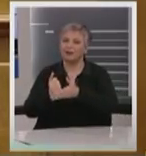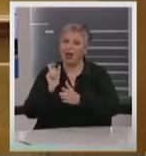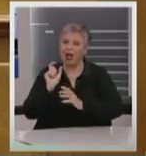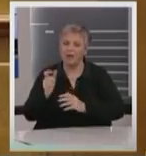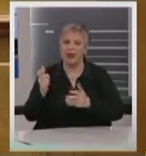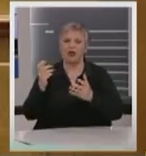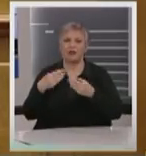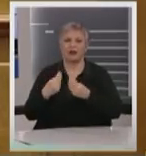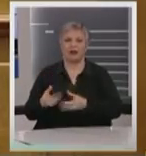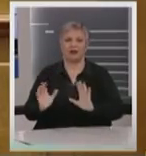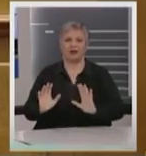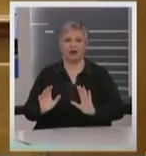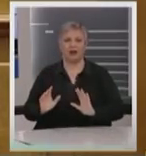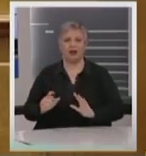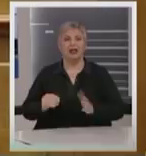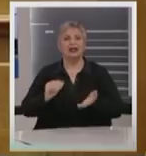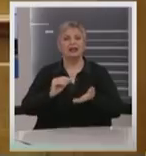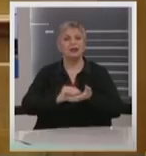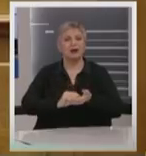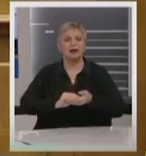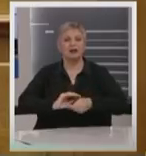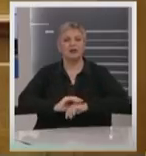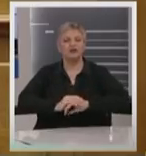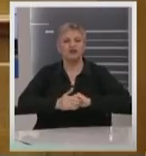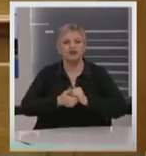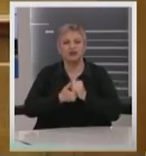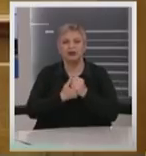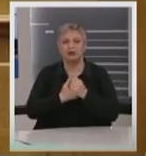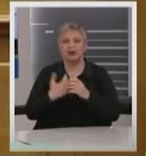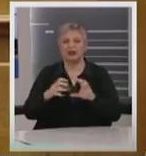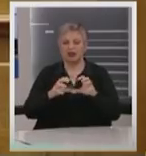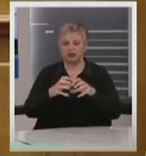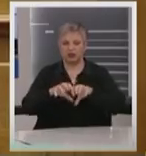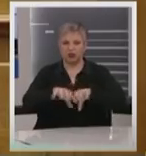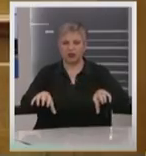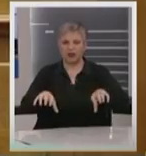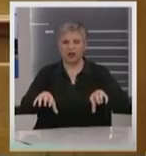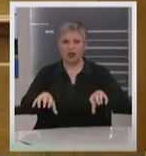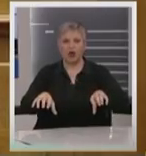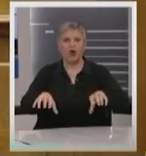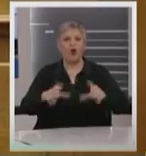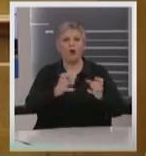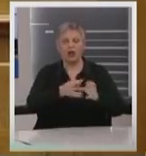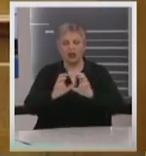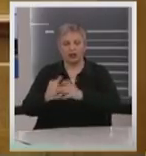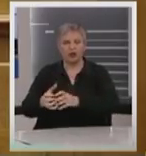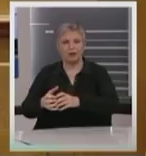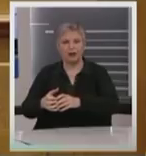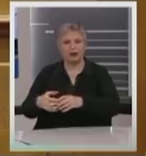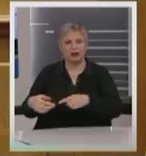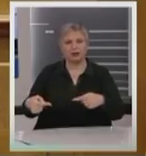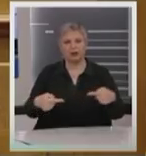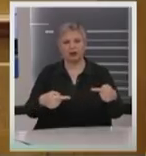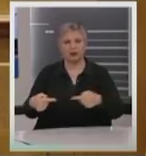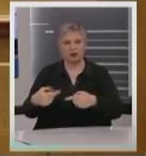κάθε προσπάθεια για να εμφυσίσετε το μίσος και τη μισαλλοδοξία. Και την ίδια ώρα που εξυπηρετείτε